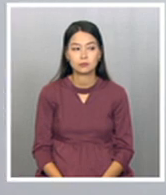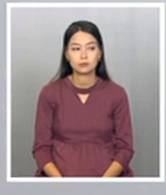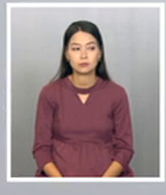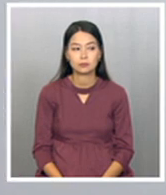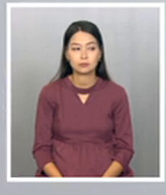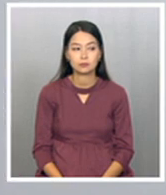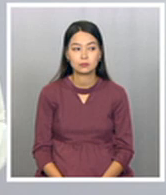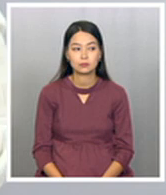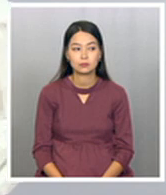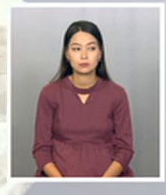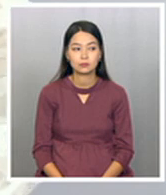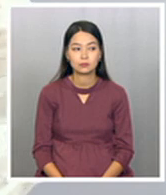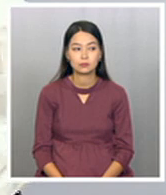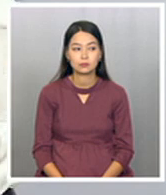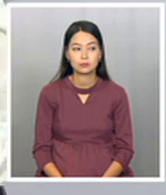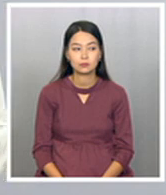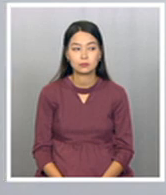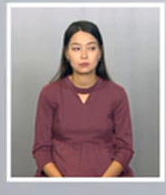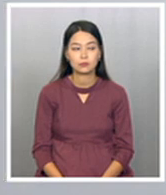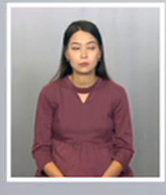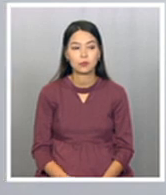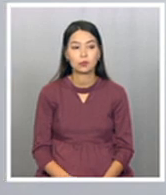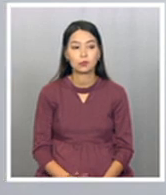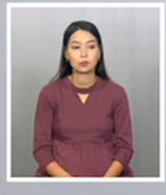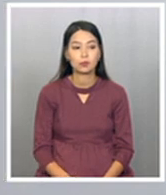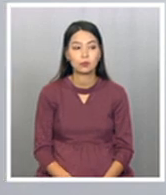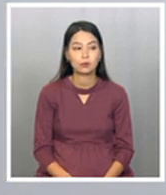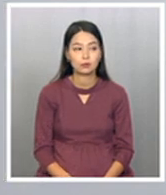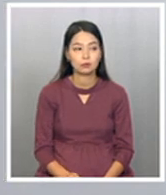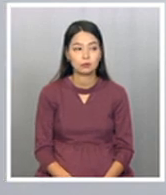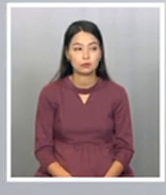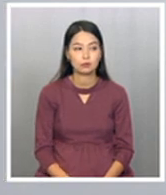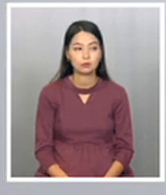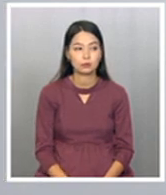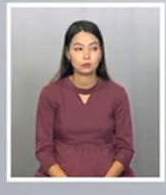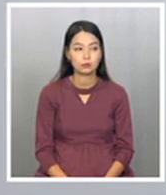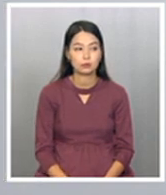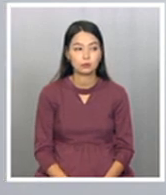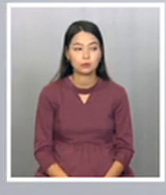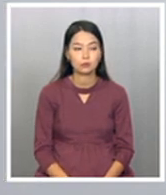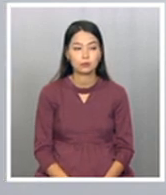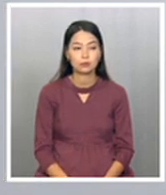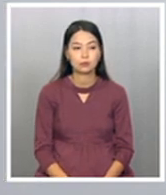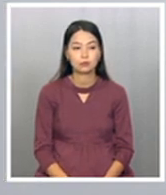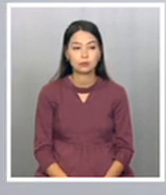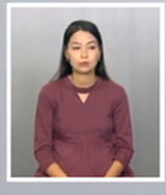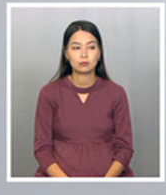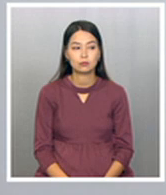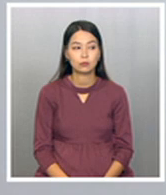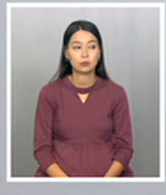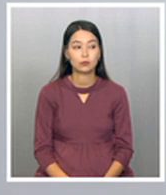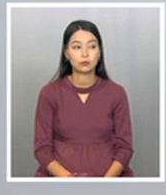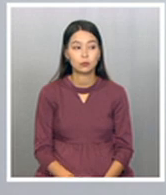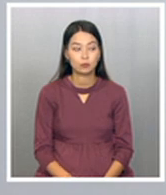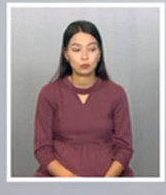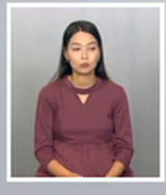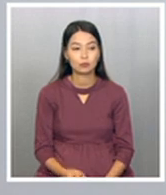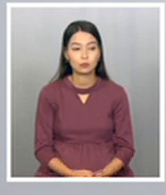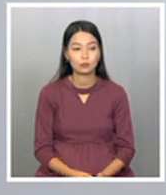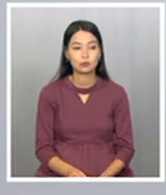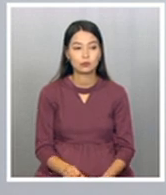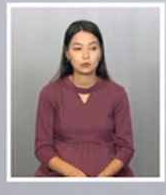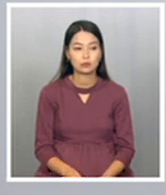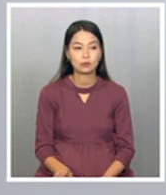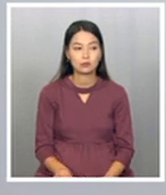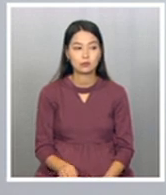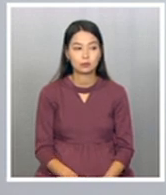АЦ түзуінің теңдеуі. Дәл сол секілді БЦ түзуін тапсақ, яғни бұл жерде x1, y1 ретінде B